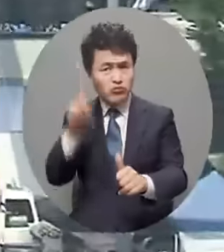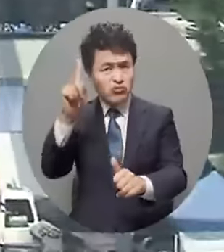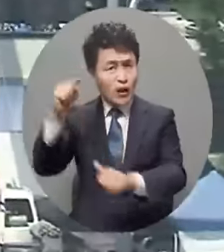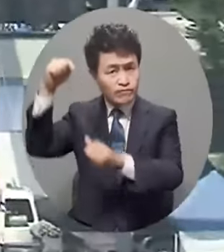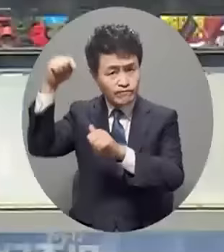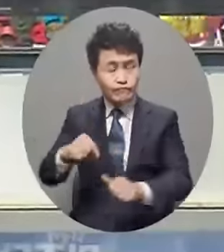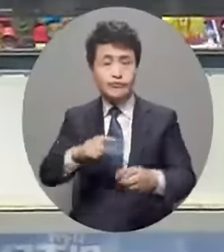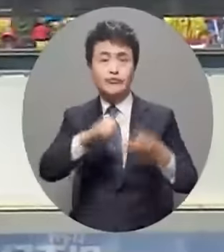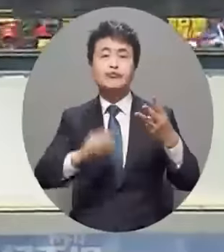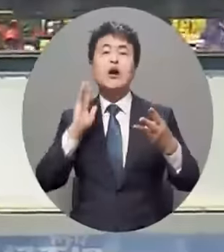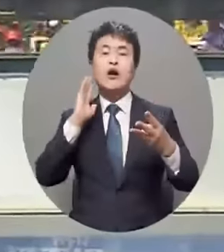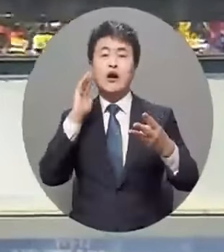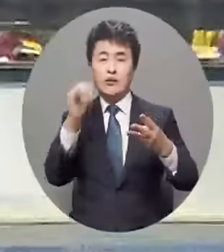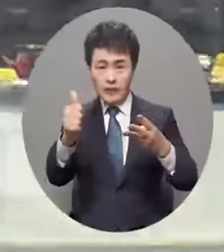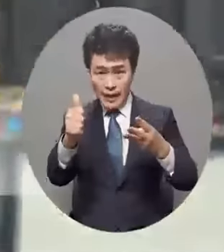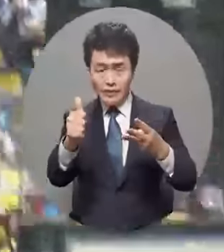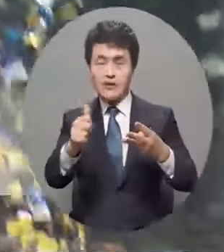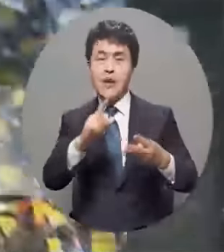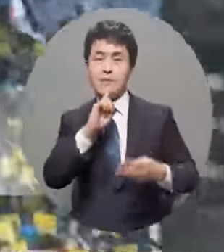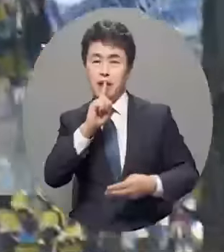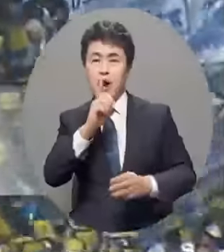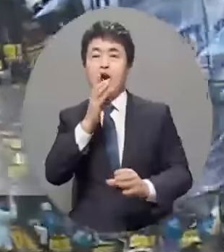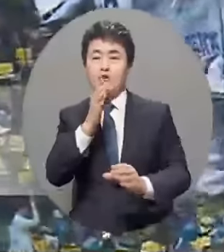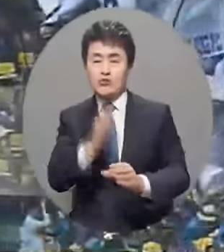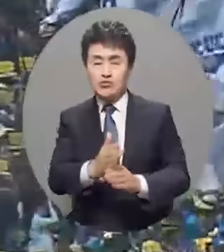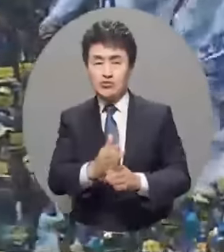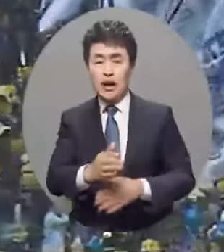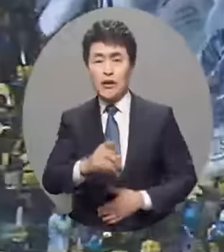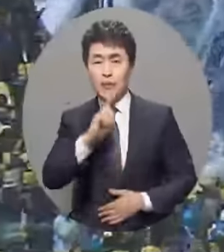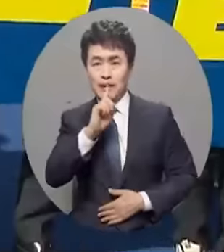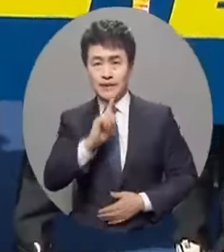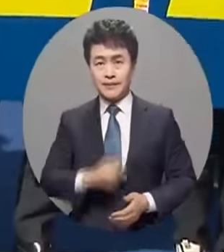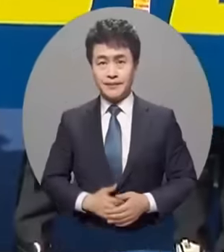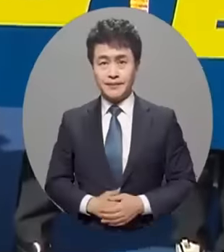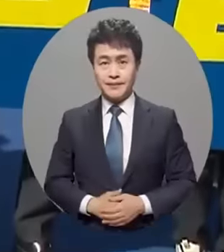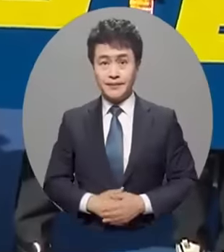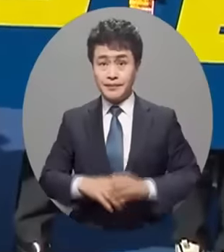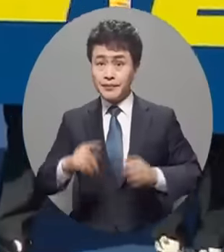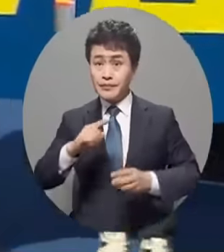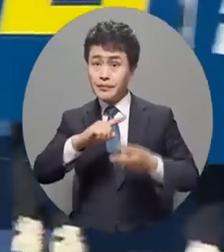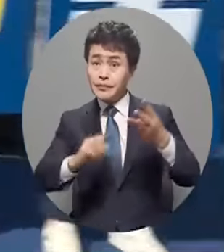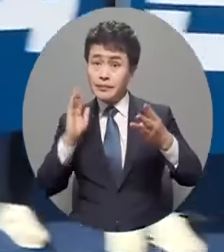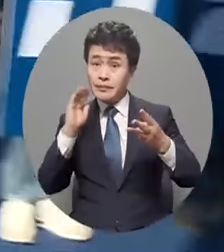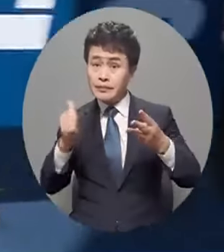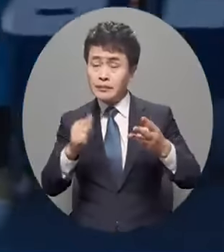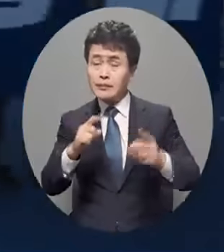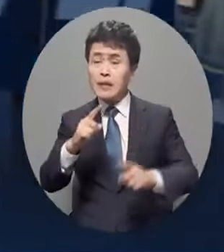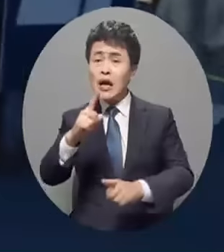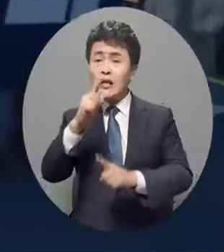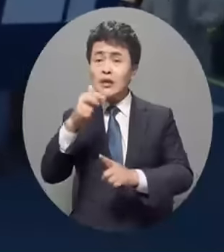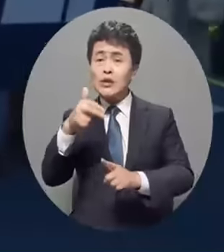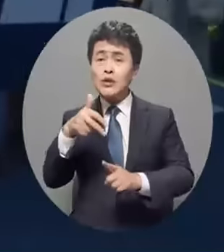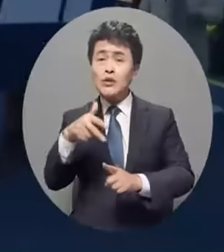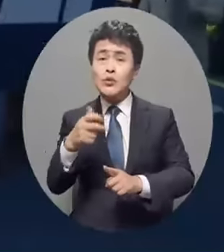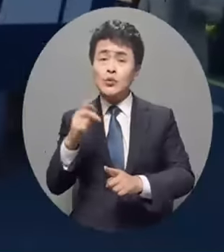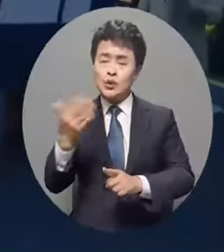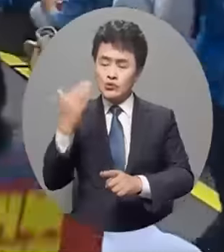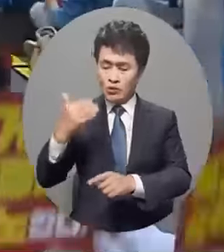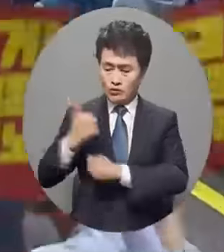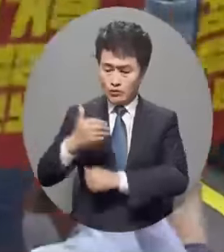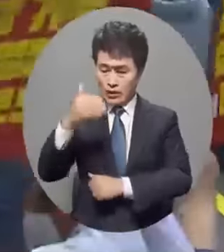몸통으로 윤석열 대통령을 가리키고 있다고 날을 세웠습니다. 윤 대통령과 이종섭 전 국방장관의 통화